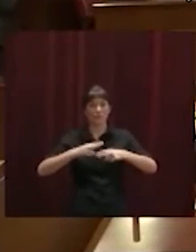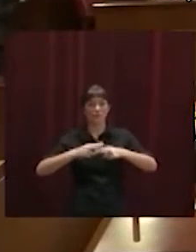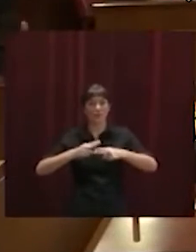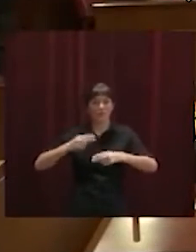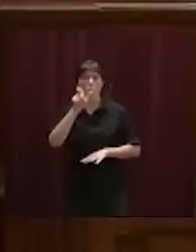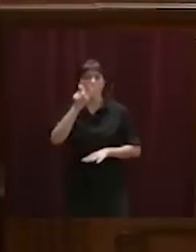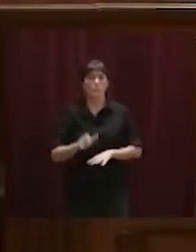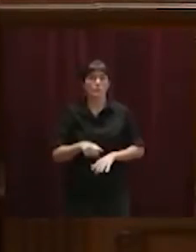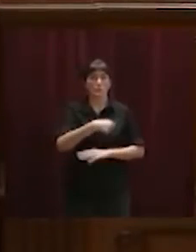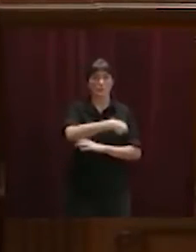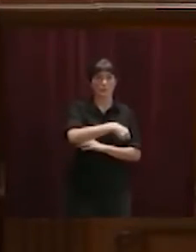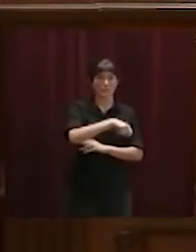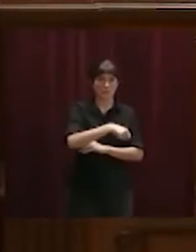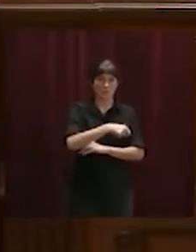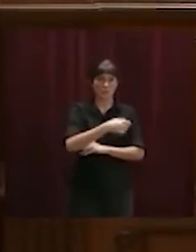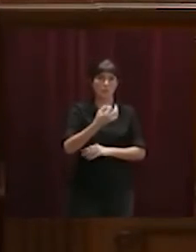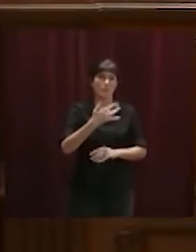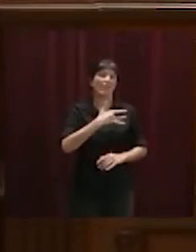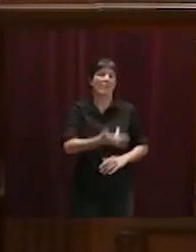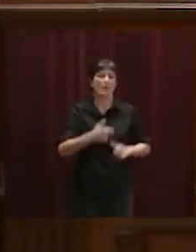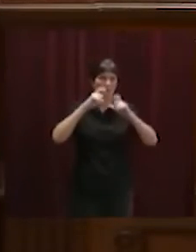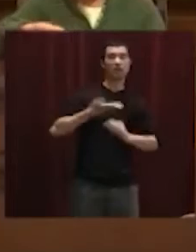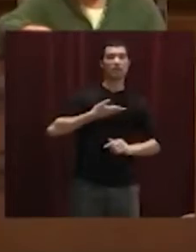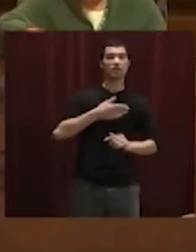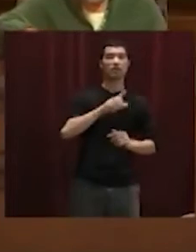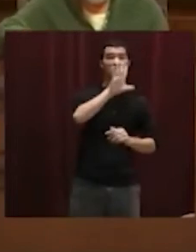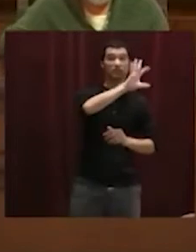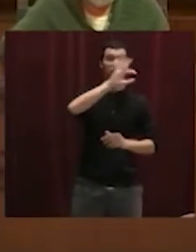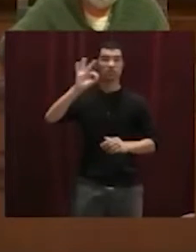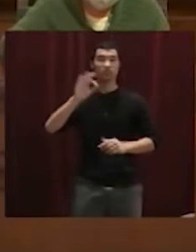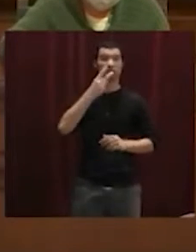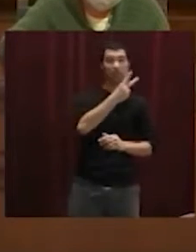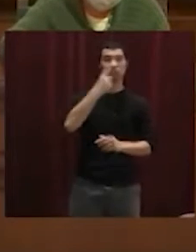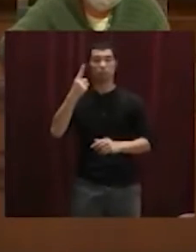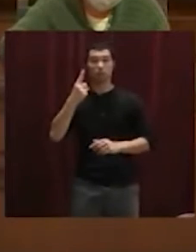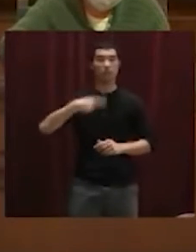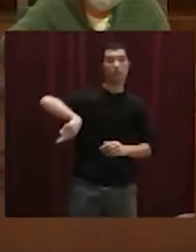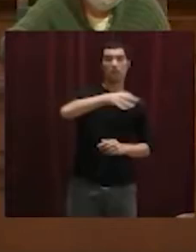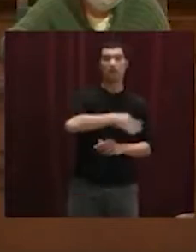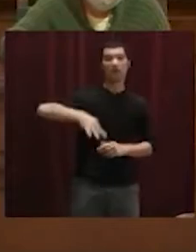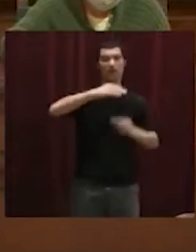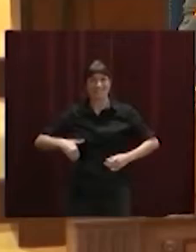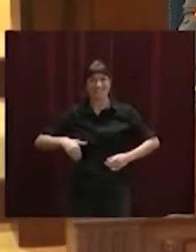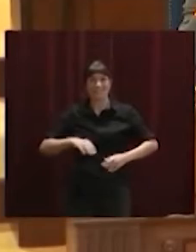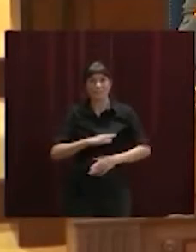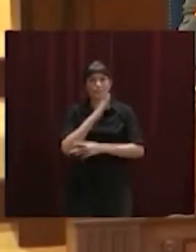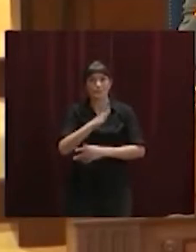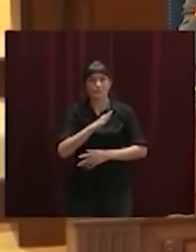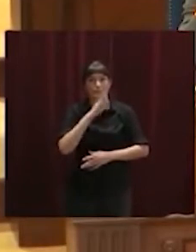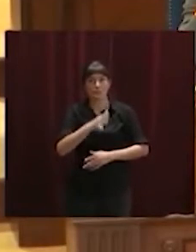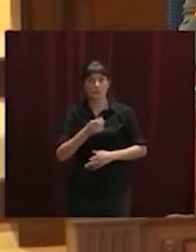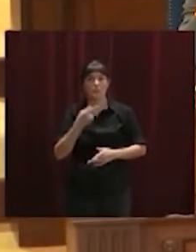pels experts que conformen el Consell Assessor de Dret Foral Pitius, des dels PP suposen la reforma tributària posada en marxa pels